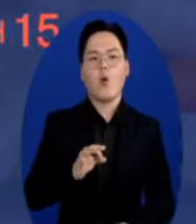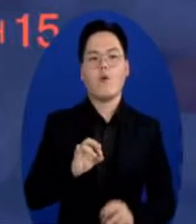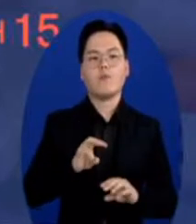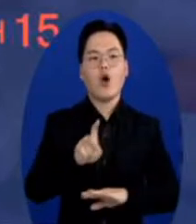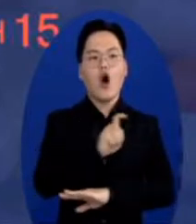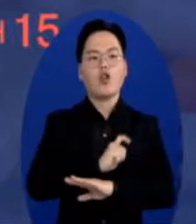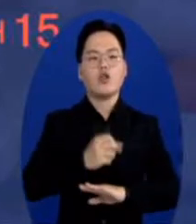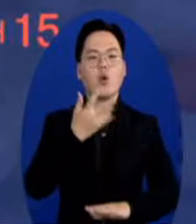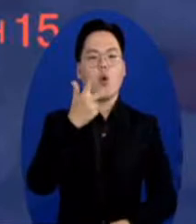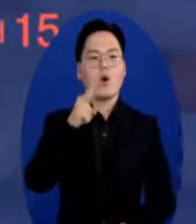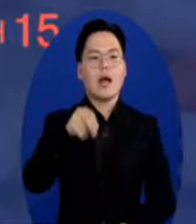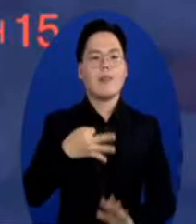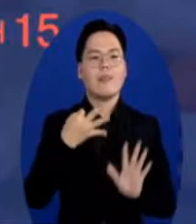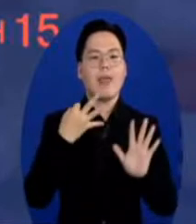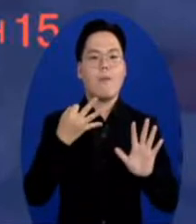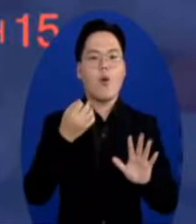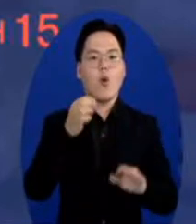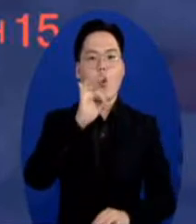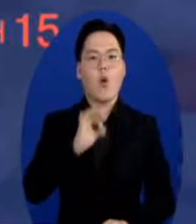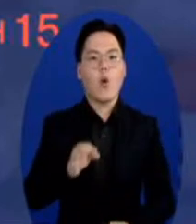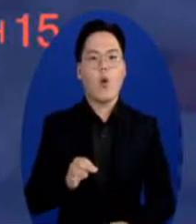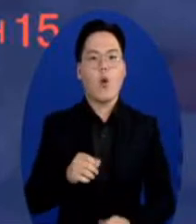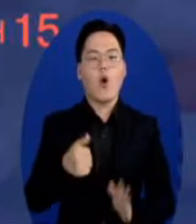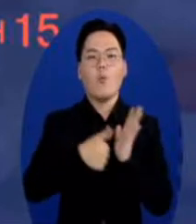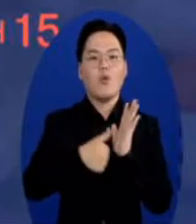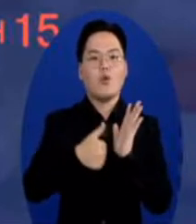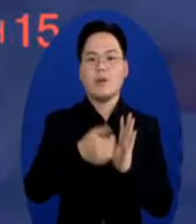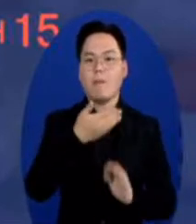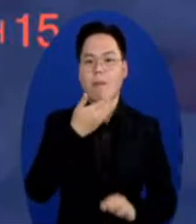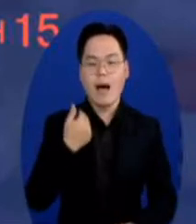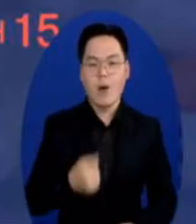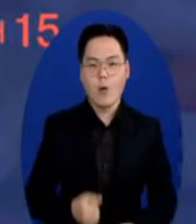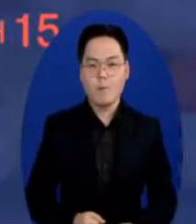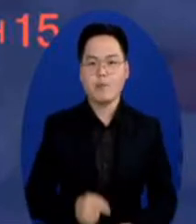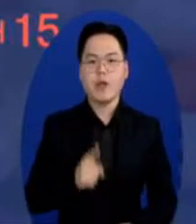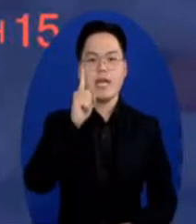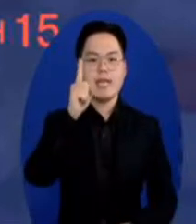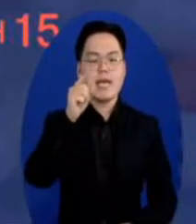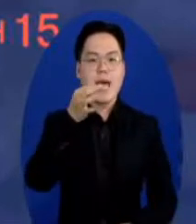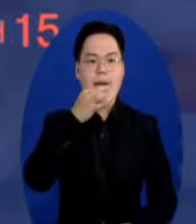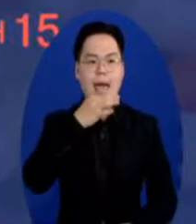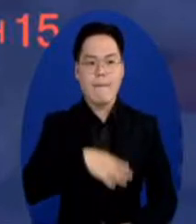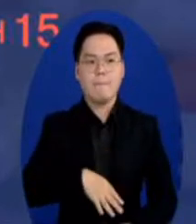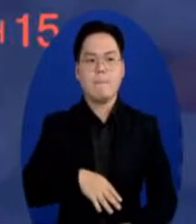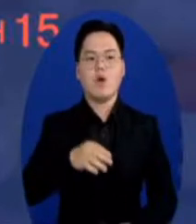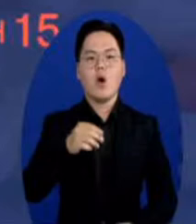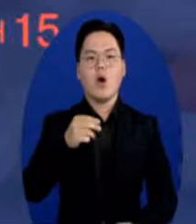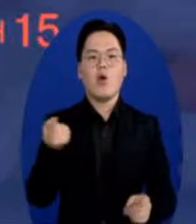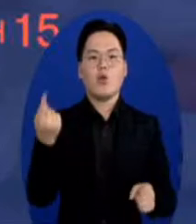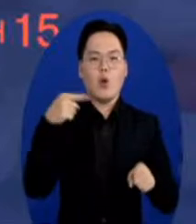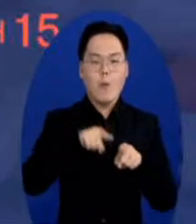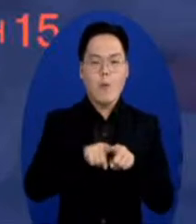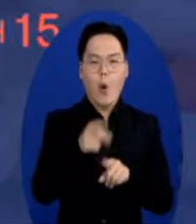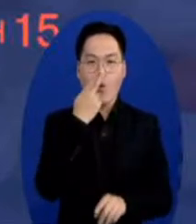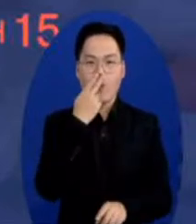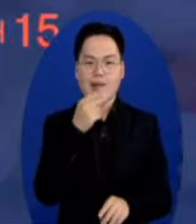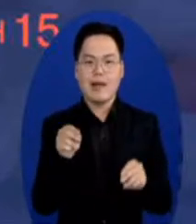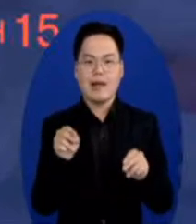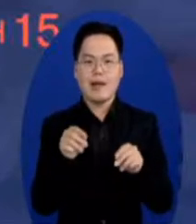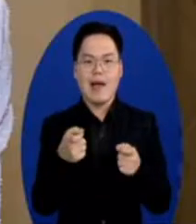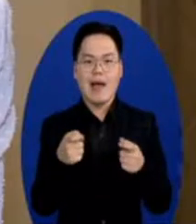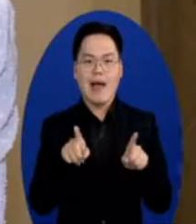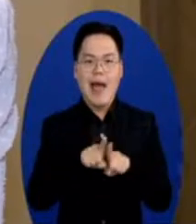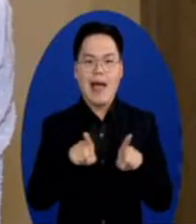эмийн 3.8% нь бүртгэлгүй байсан байна. Мөн нэг нэр төрлийн 15 ширхэг эм дуурайвал хуурамч